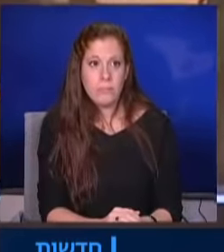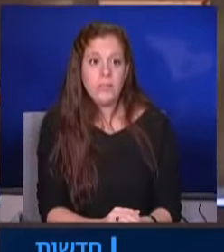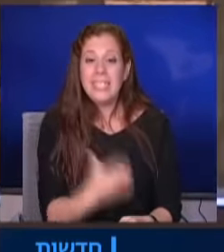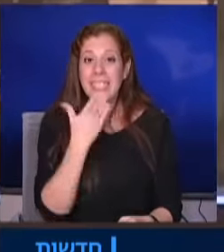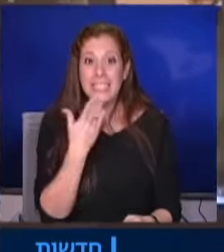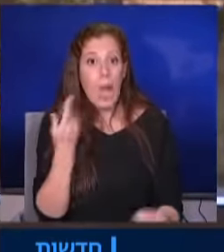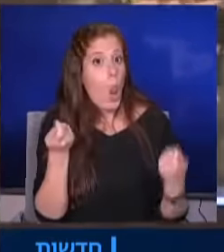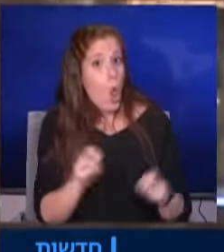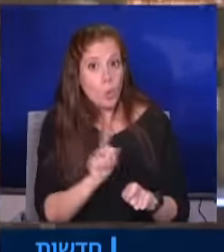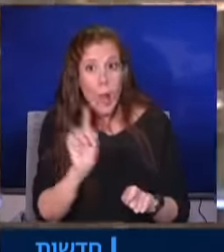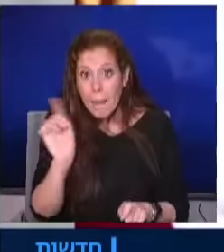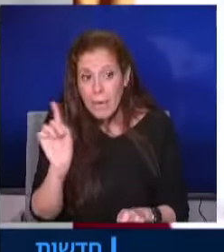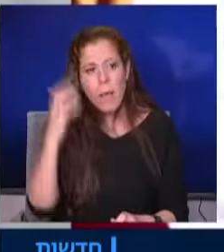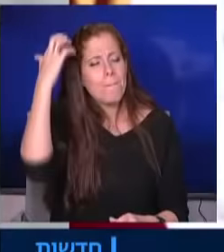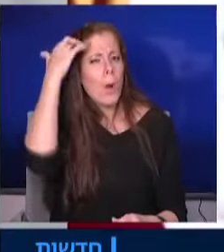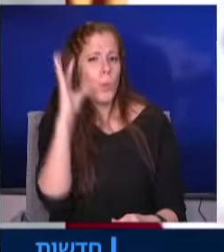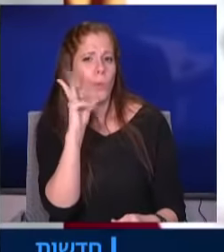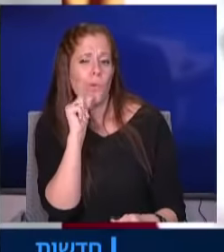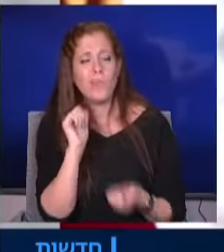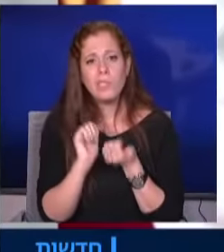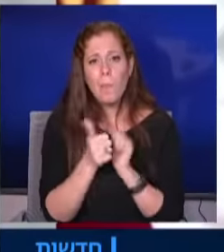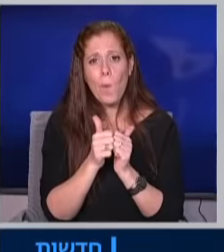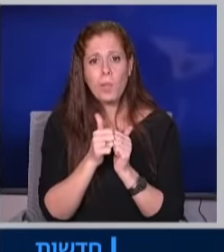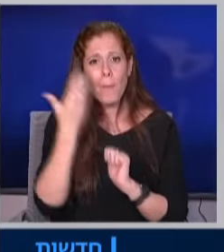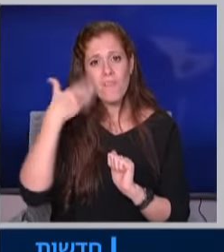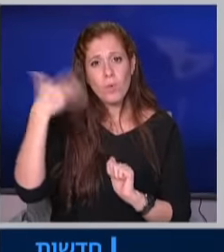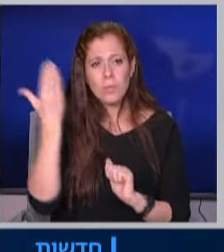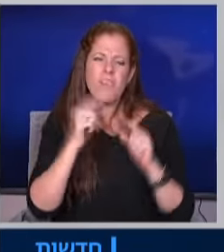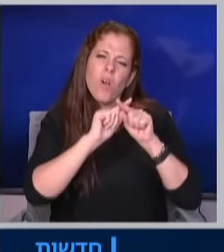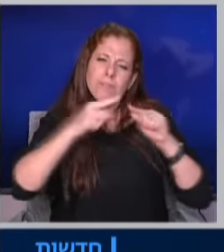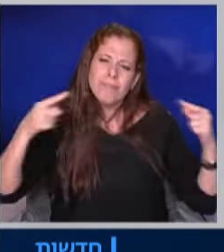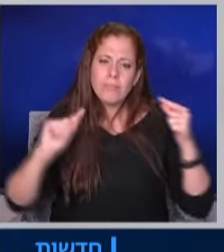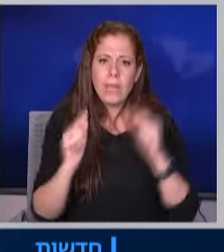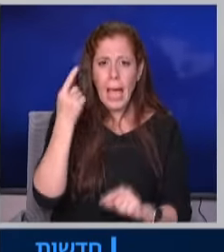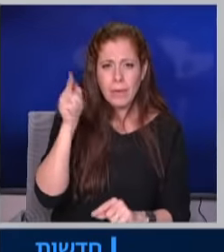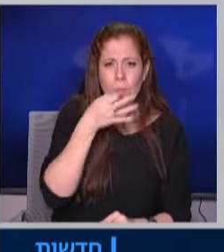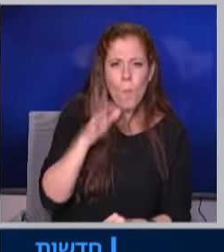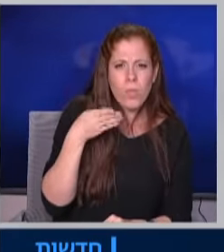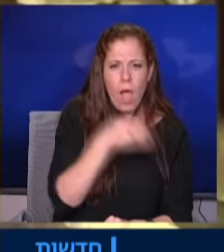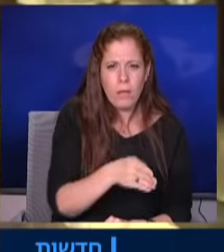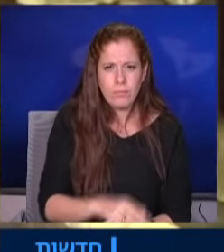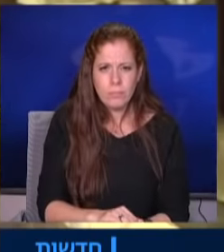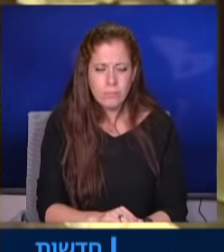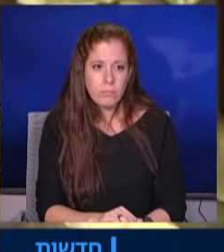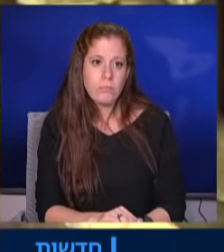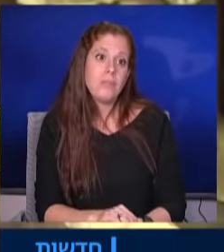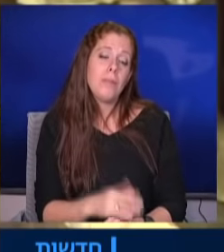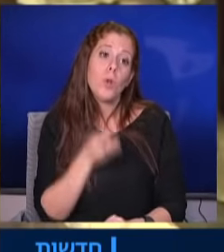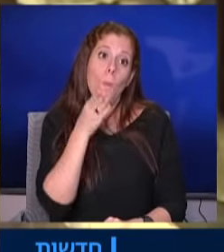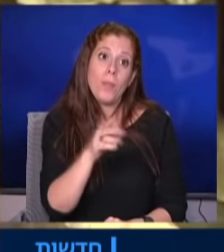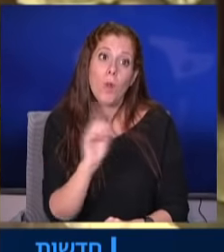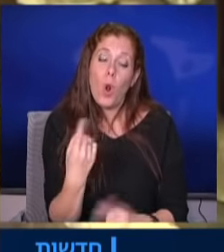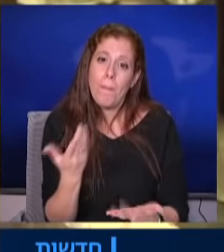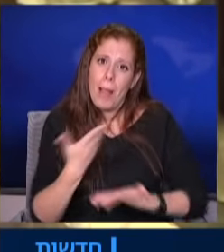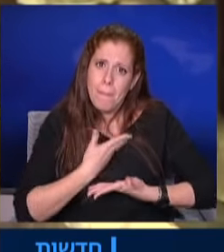סגורה? למלכות יופי, לספורטאים מפורסמים ועוד שלל חריגים. אנחנו פונים לכל מקבלי ההחלטות